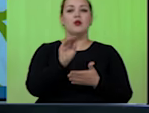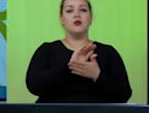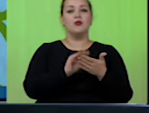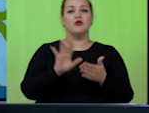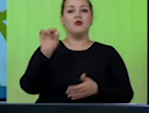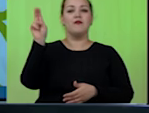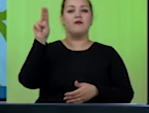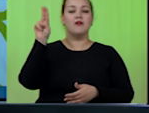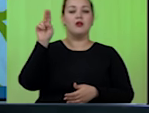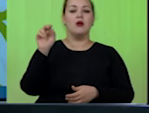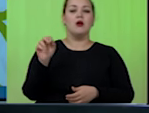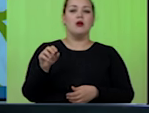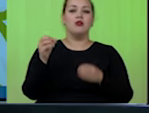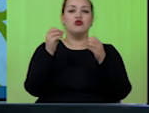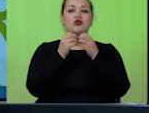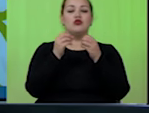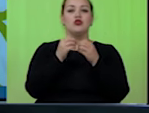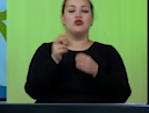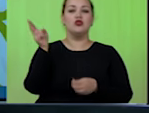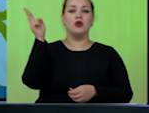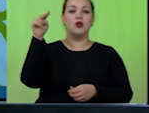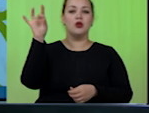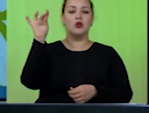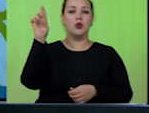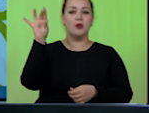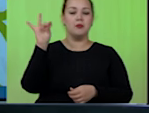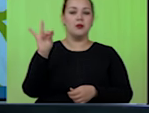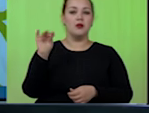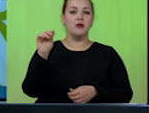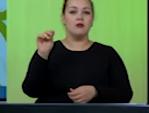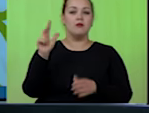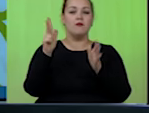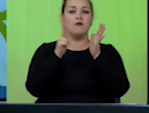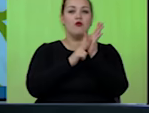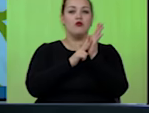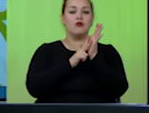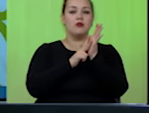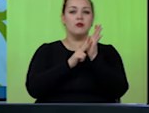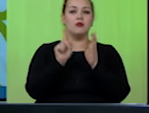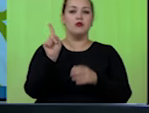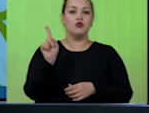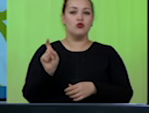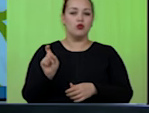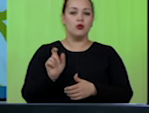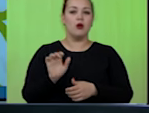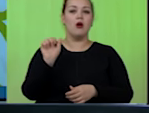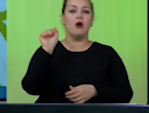Запишите в виде десятичной дроби дробь 0,08.